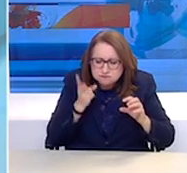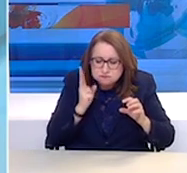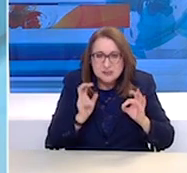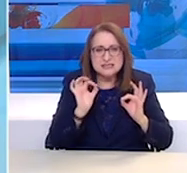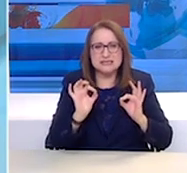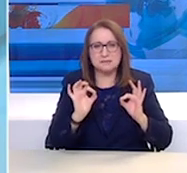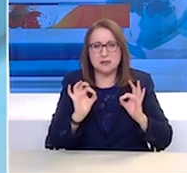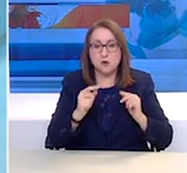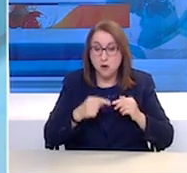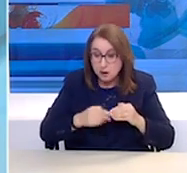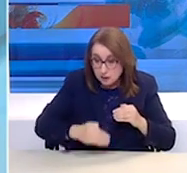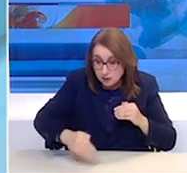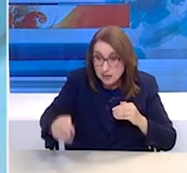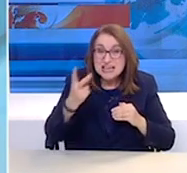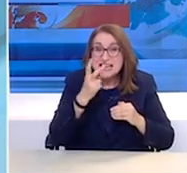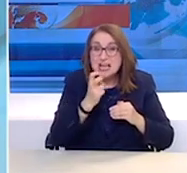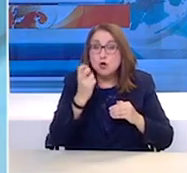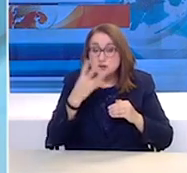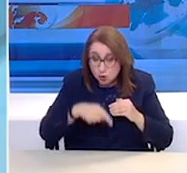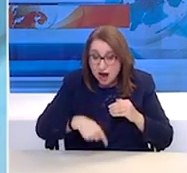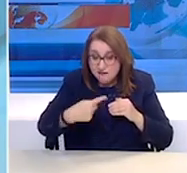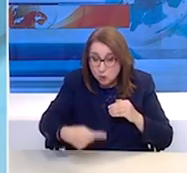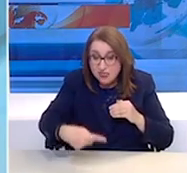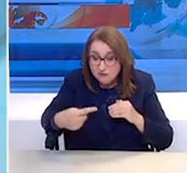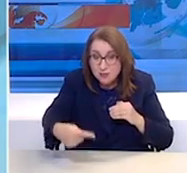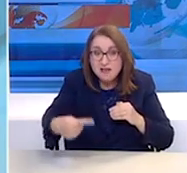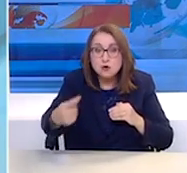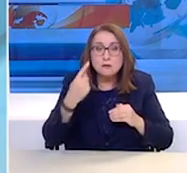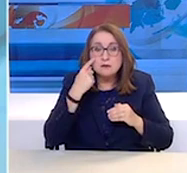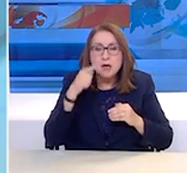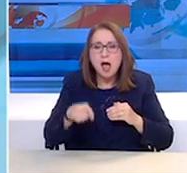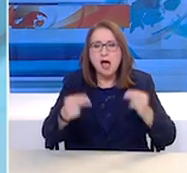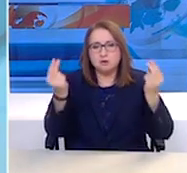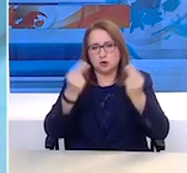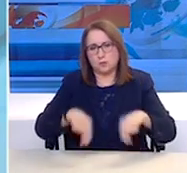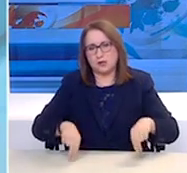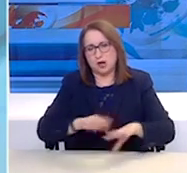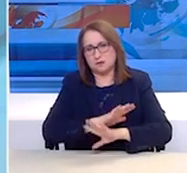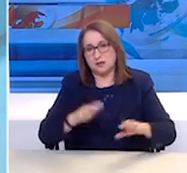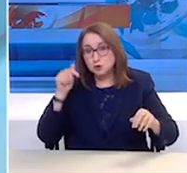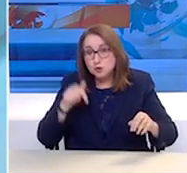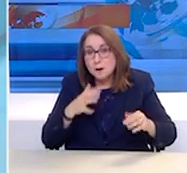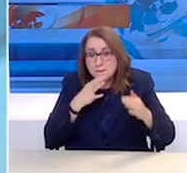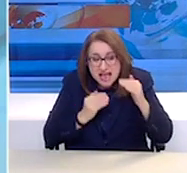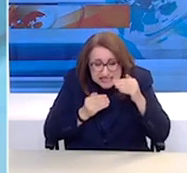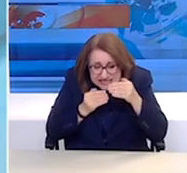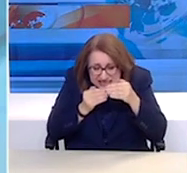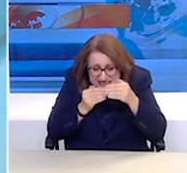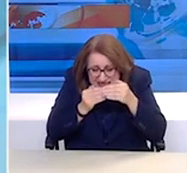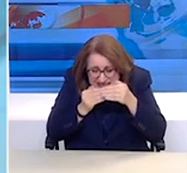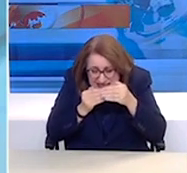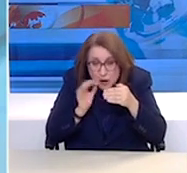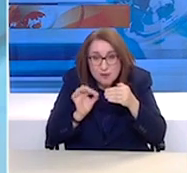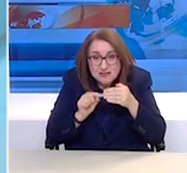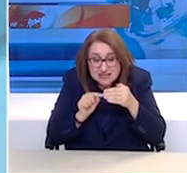24ωρα. Η οποιαδήποτε παρέκκληση από τα μέτρα, η οποιαδήποτε δικαιολογία και οποιοδήποτε ανεπίτρεπτος ευσυχασμός μπορεί να μας φέρει πολλές